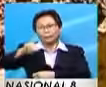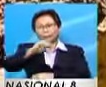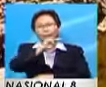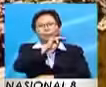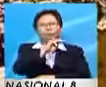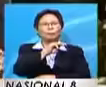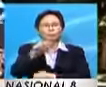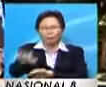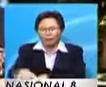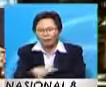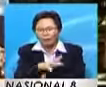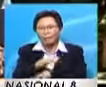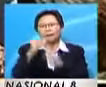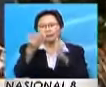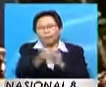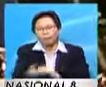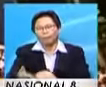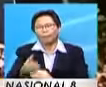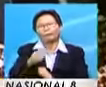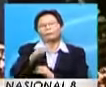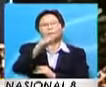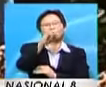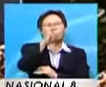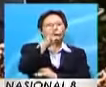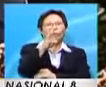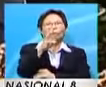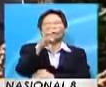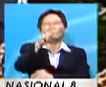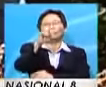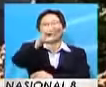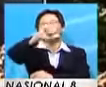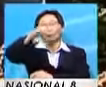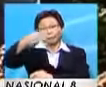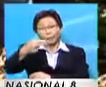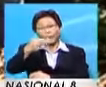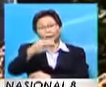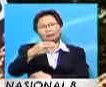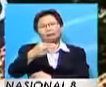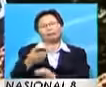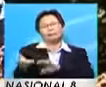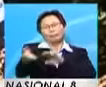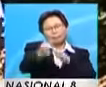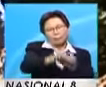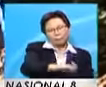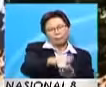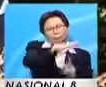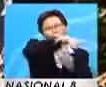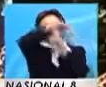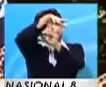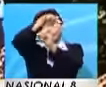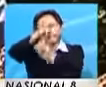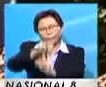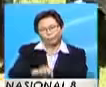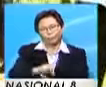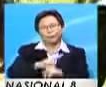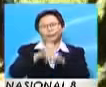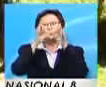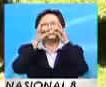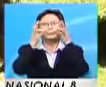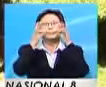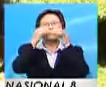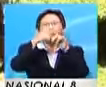pulsaan peradangan dan komoditi oleh Hamptons with no Retno yang cukup bandel nafas helikopter